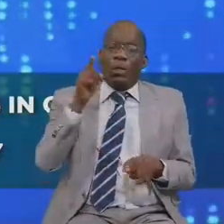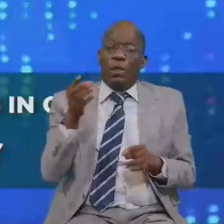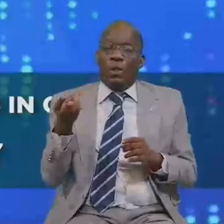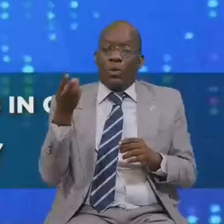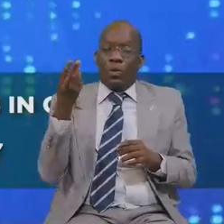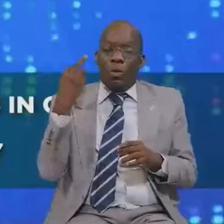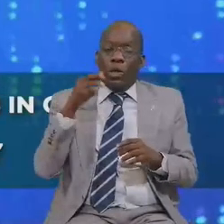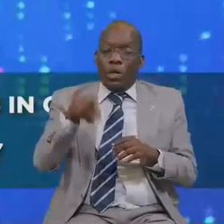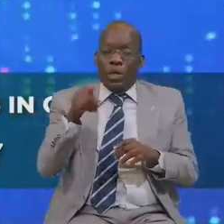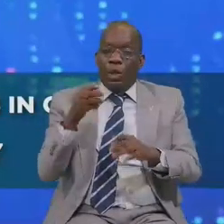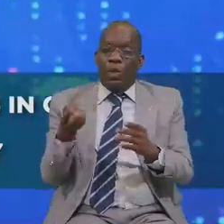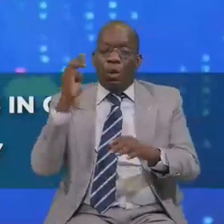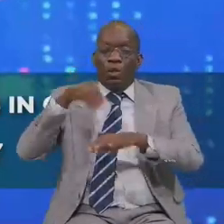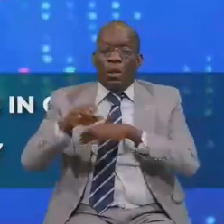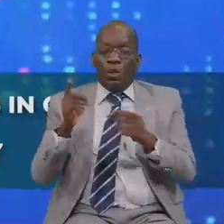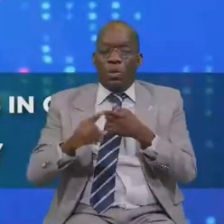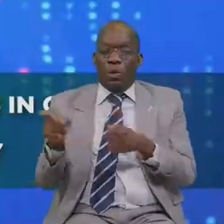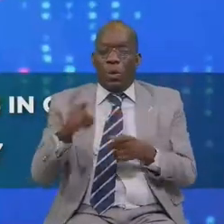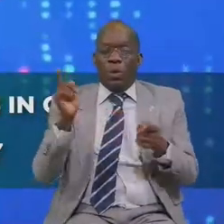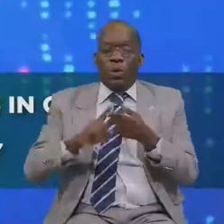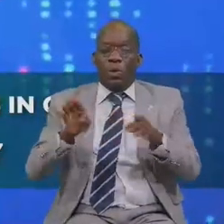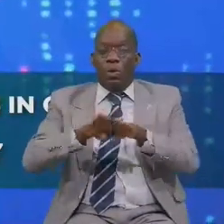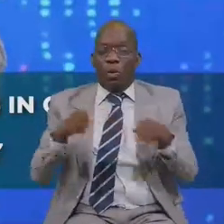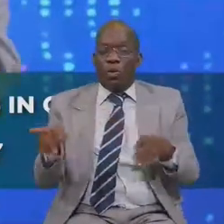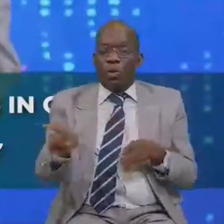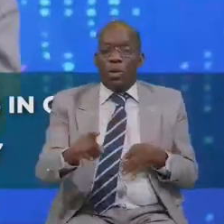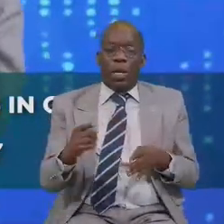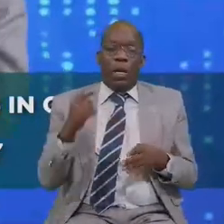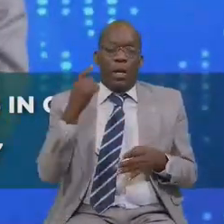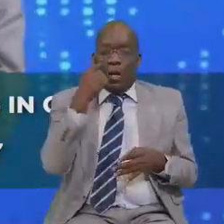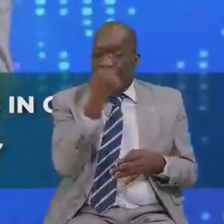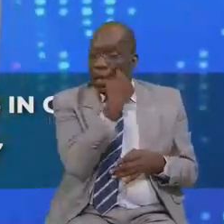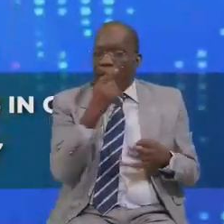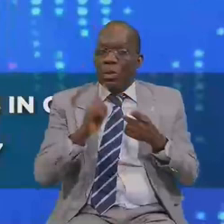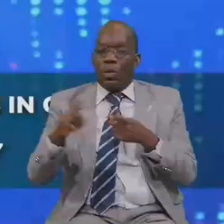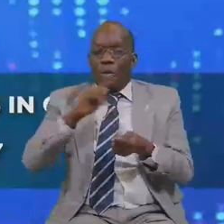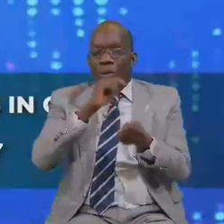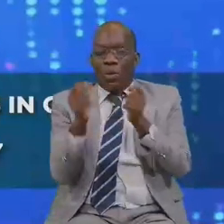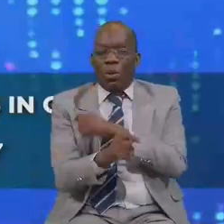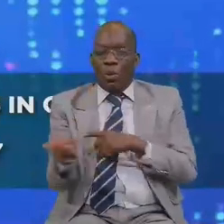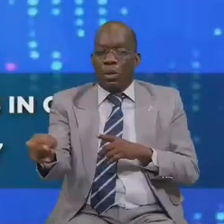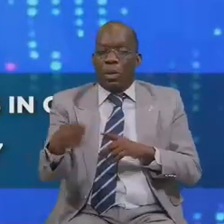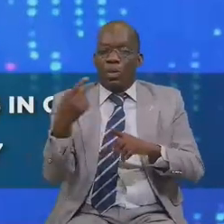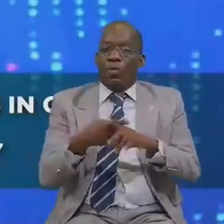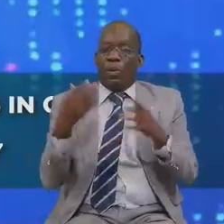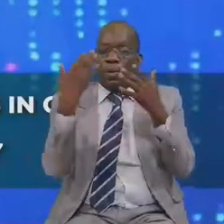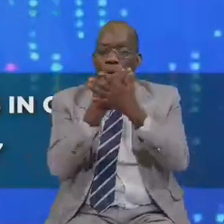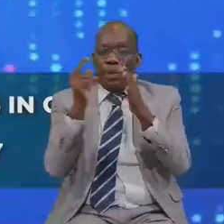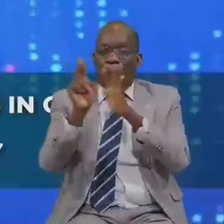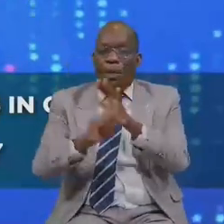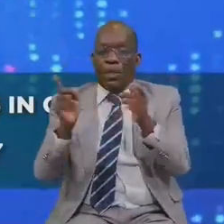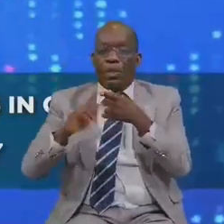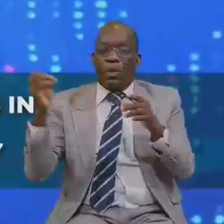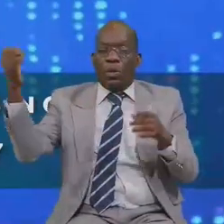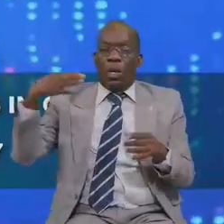faire afin que tu leur ouvres les yeux pour qu'ils passent des ténèbres à la lumière et de la puissance de Satan